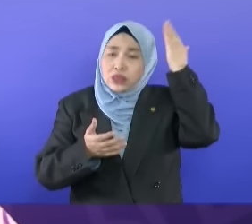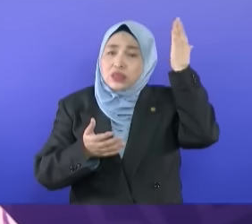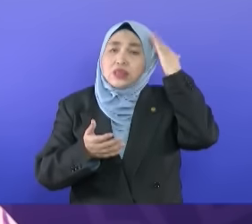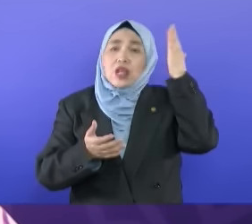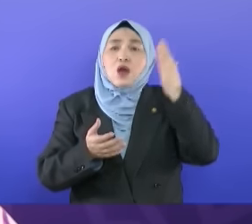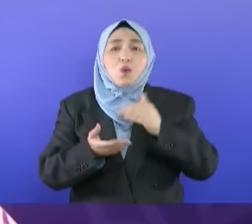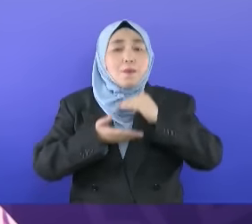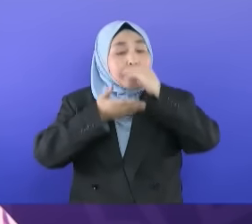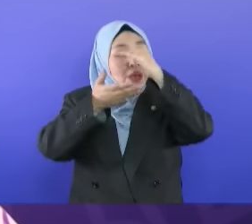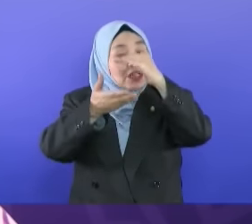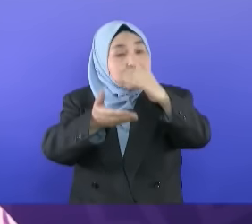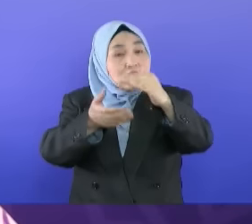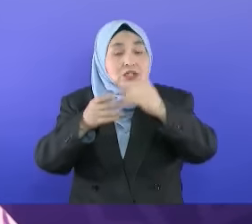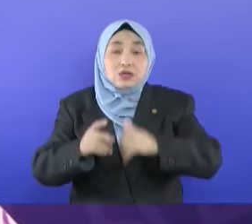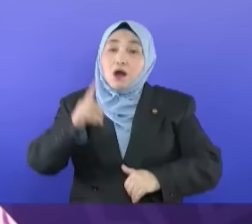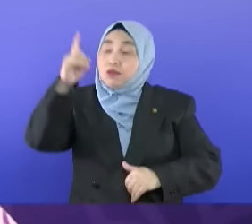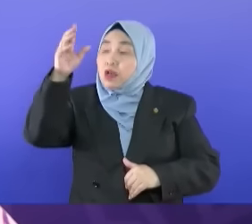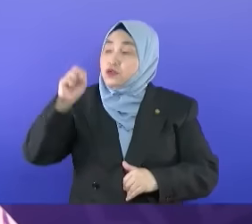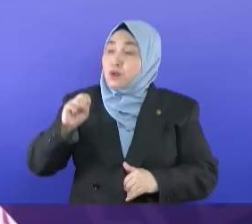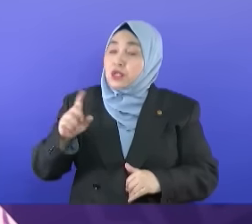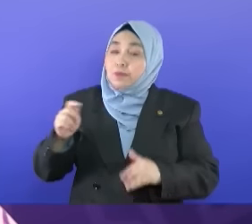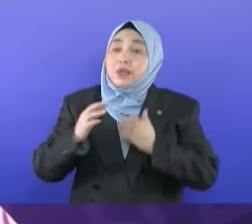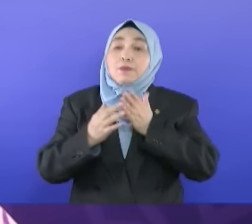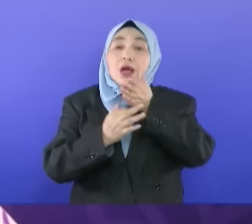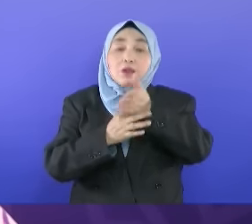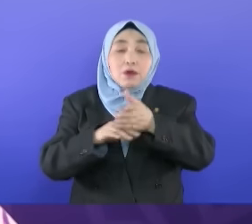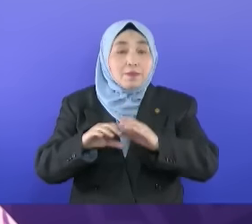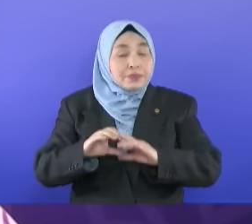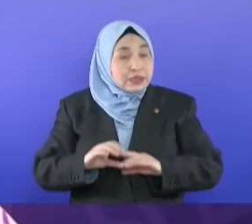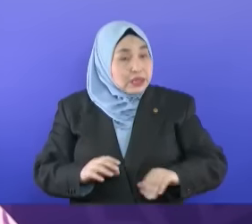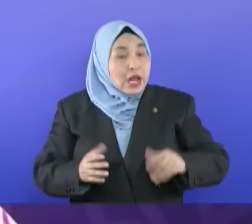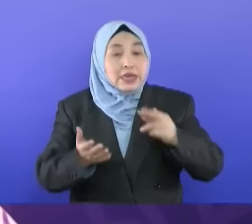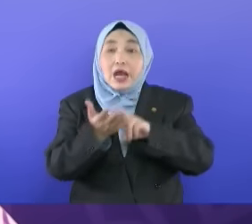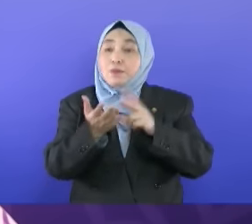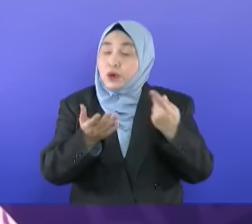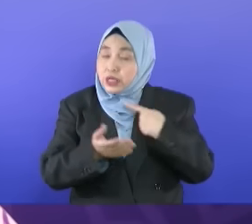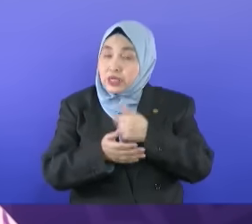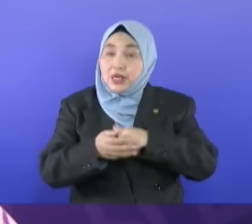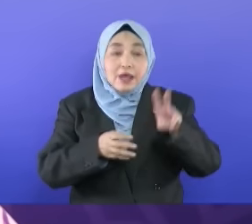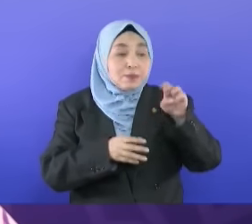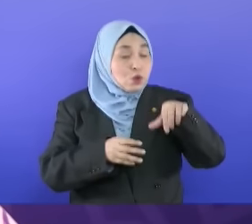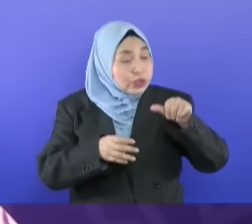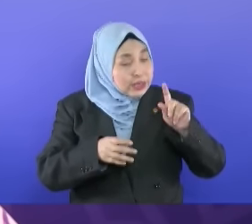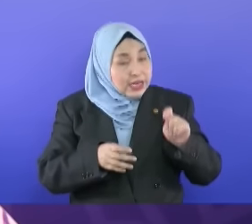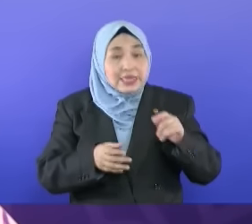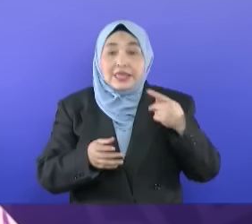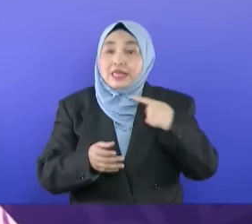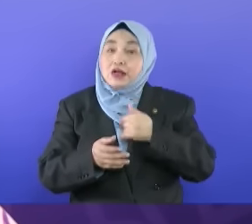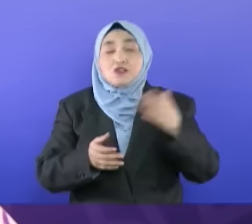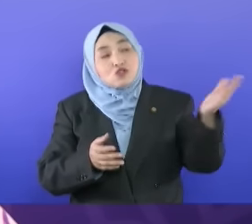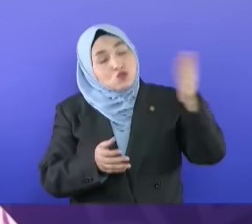bisnis Allah Subhanahu Wa Ta'ala melalui kelas ataupun tadabur itu dalam Alquran